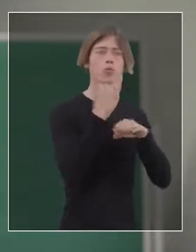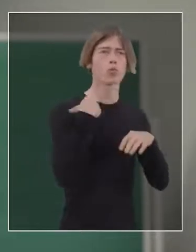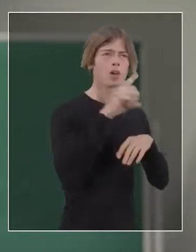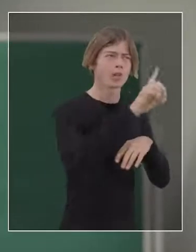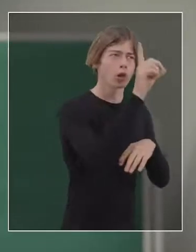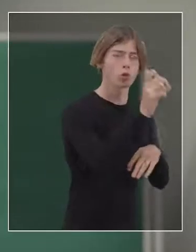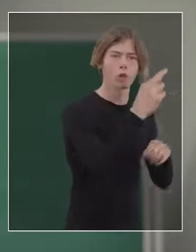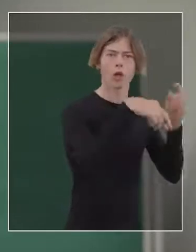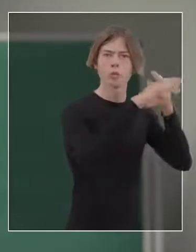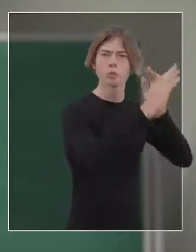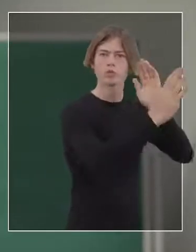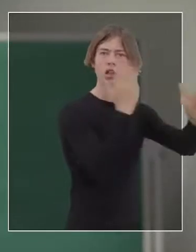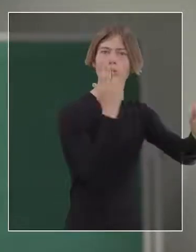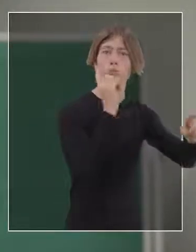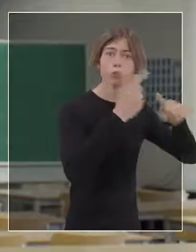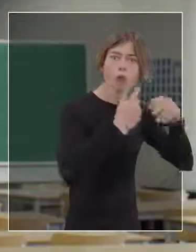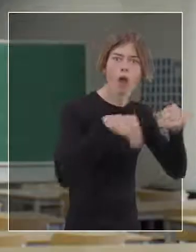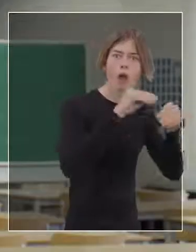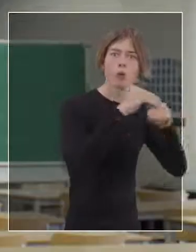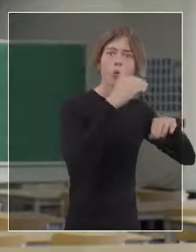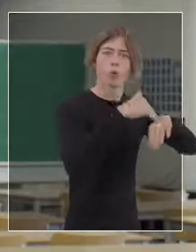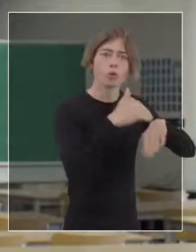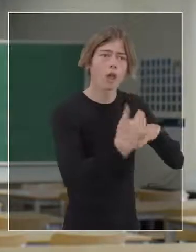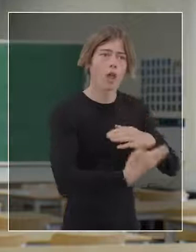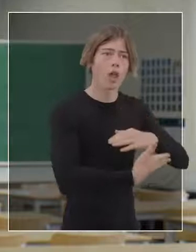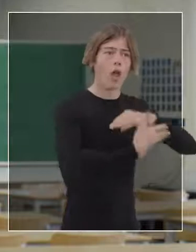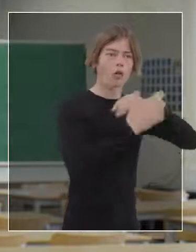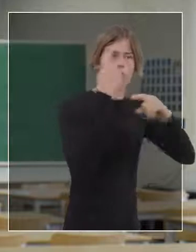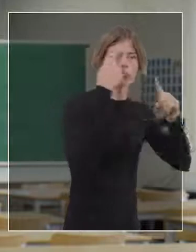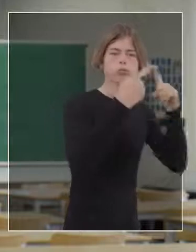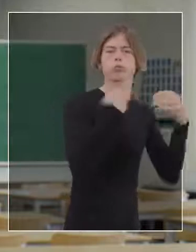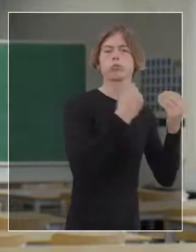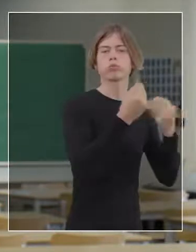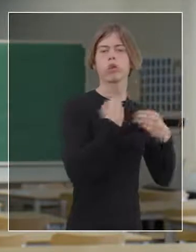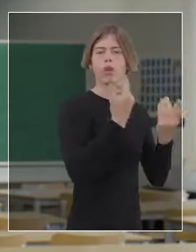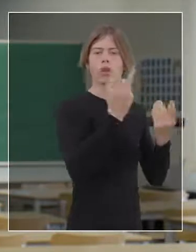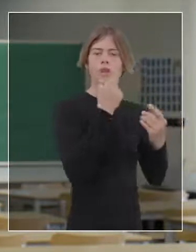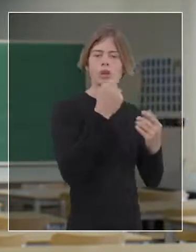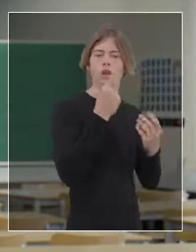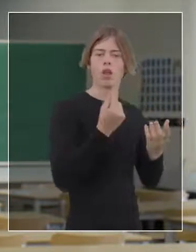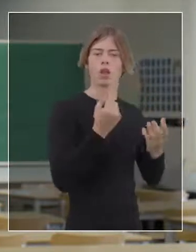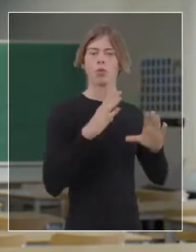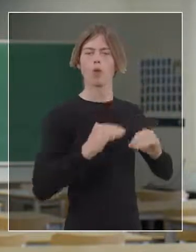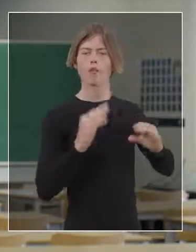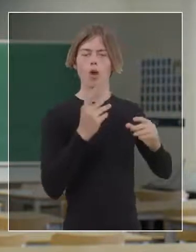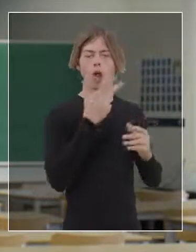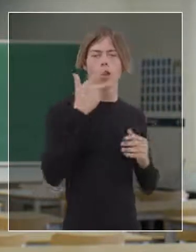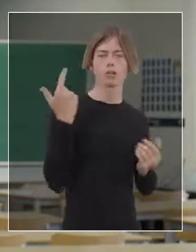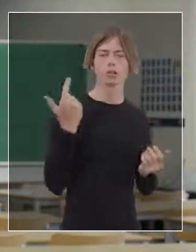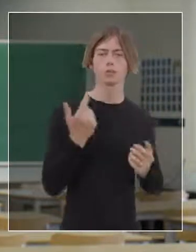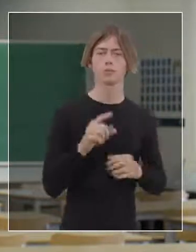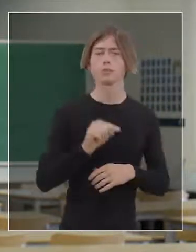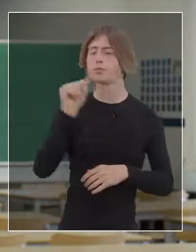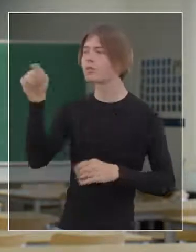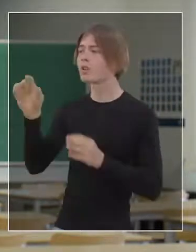si on lui pose une question, c'est lui qui va nous répondre. Et il va nous donner des infos en plus s'il en a en tête pour nous aider, il va